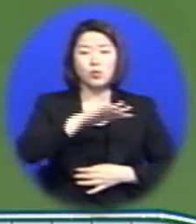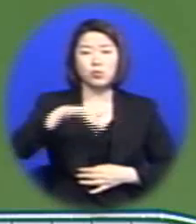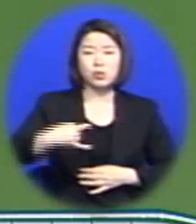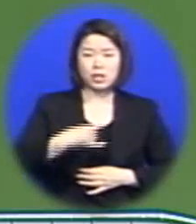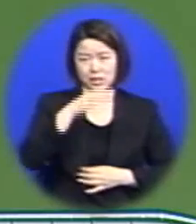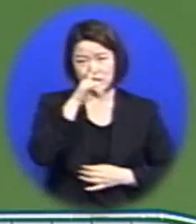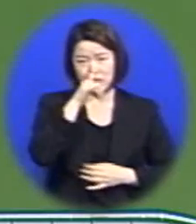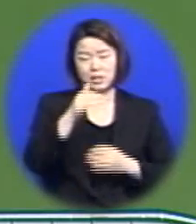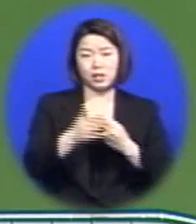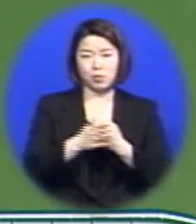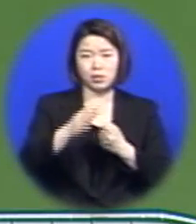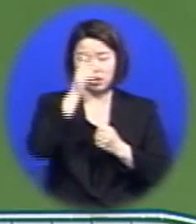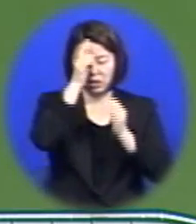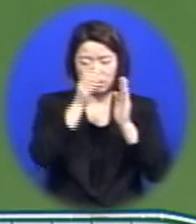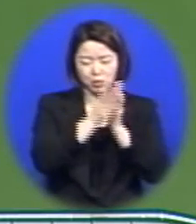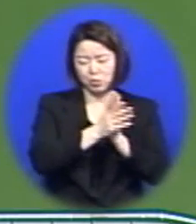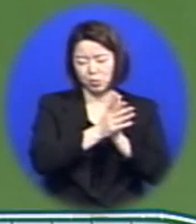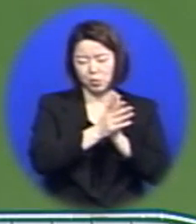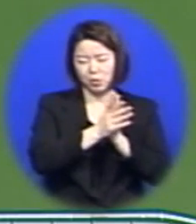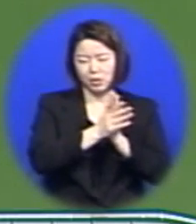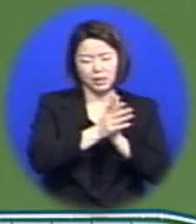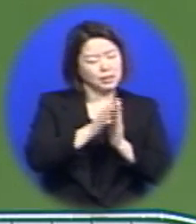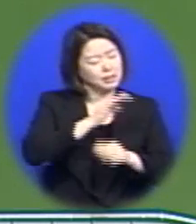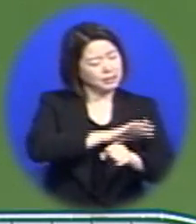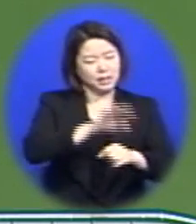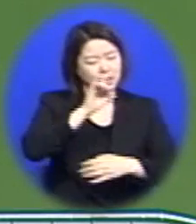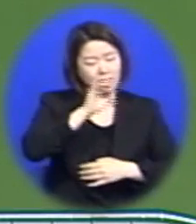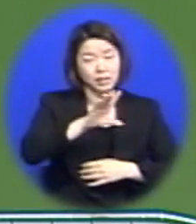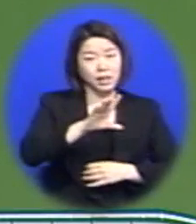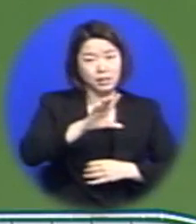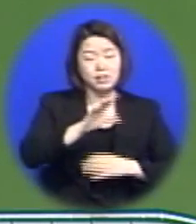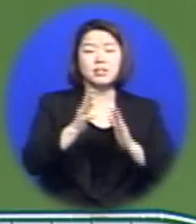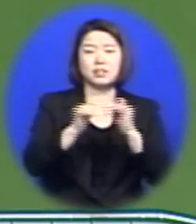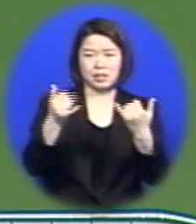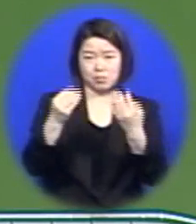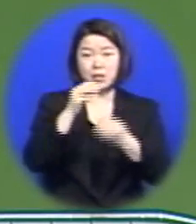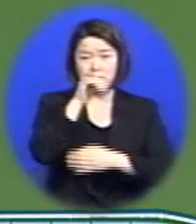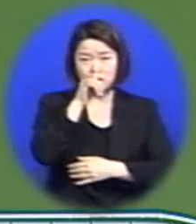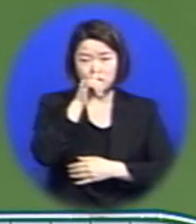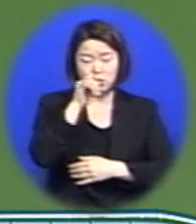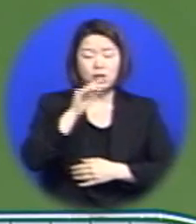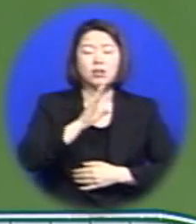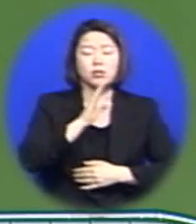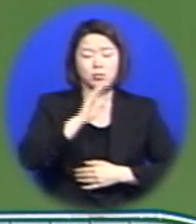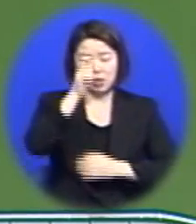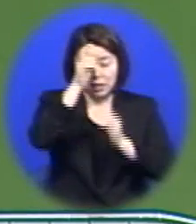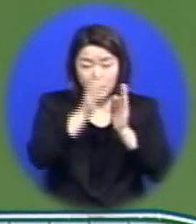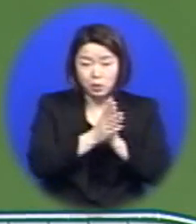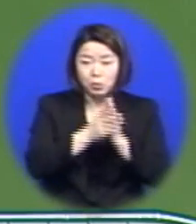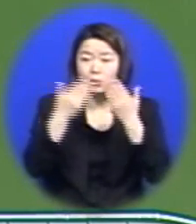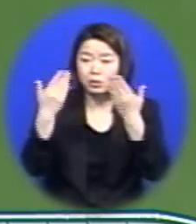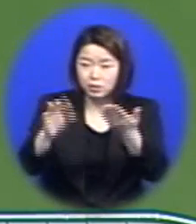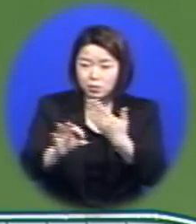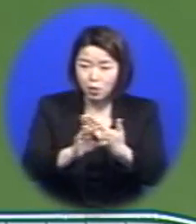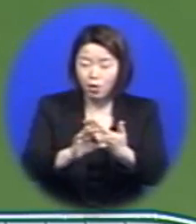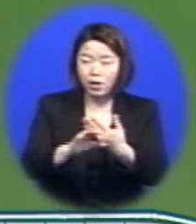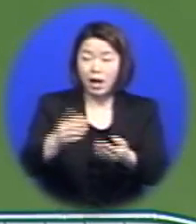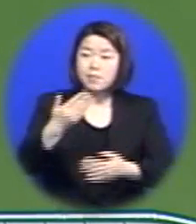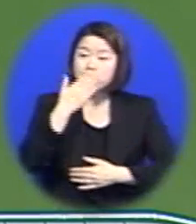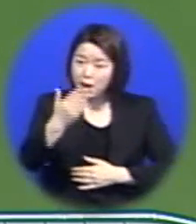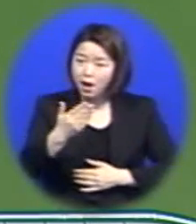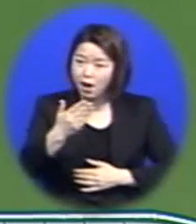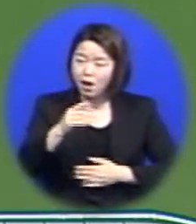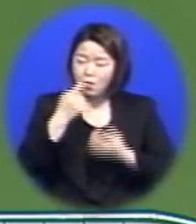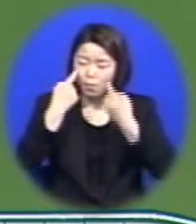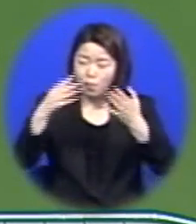기도가 안 되는 사람들이 많습니다 정말 기도하면 된다는 확신이 안 드는 분들이 많습니다 자